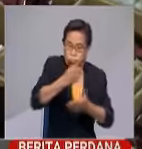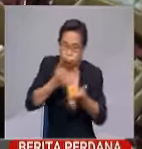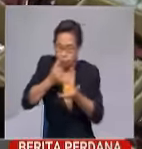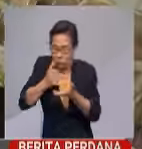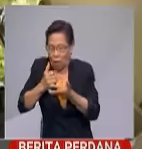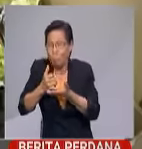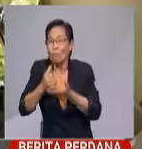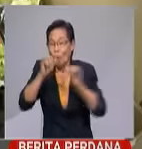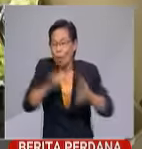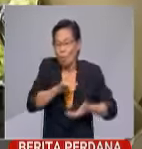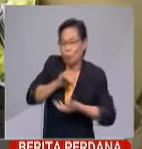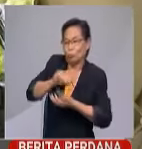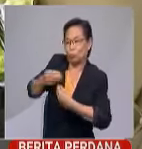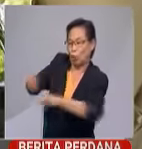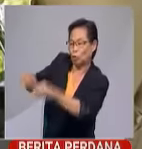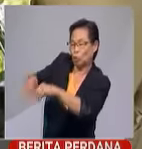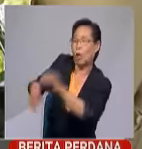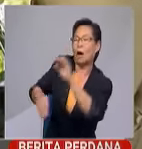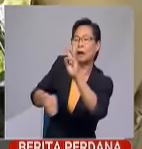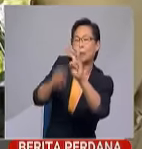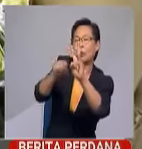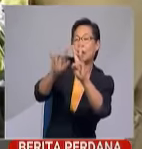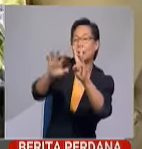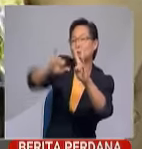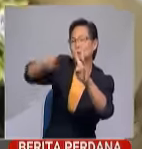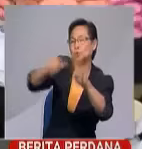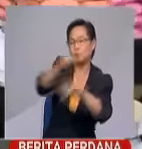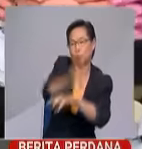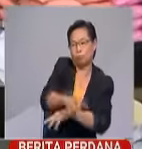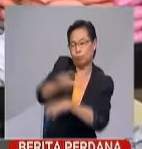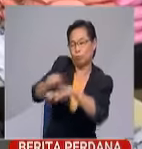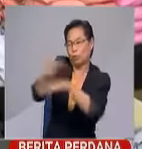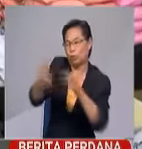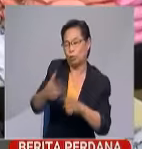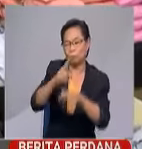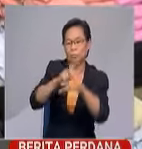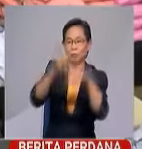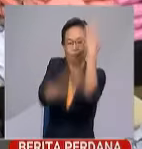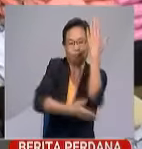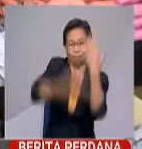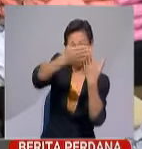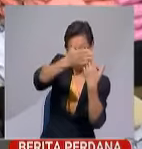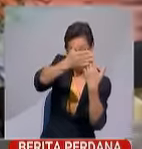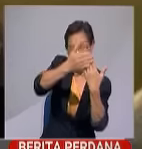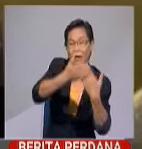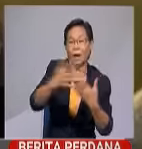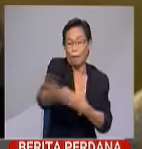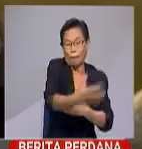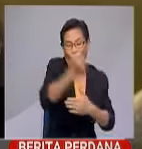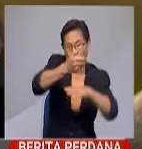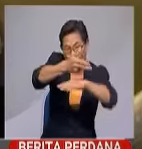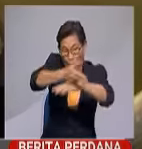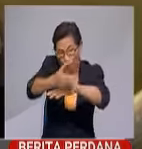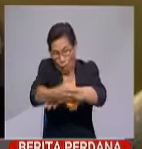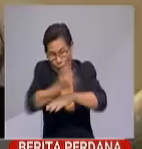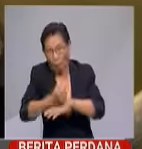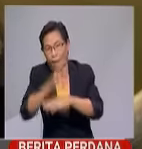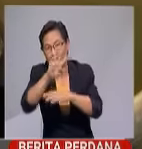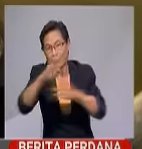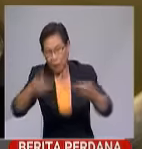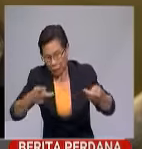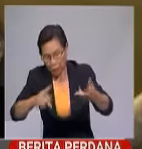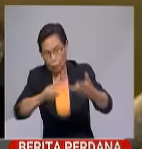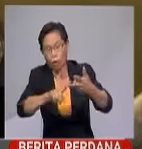boleh dibekalkan kepada 6.5 juta pengguna seluruh negara. Turut dirampas senjata api selain 4 buah